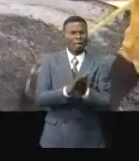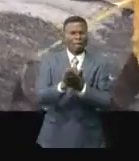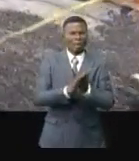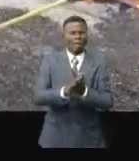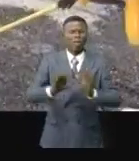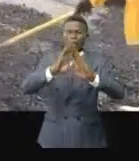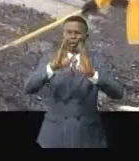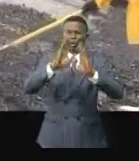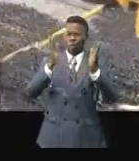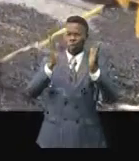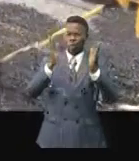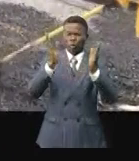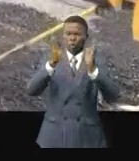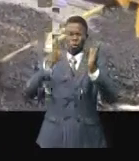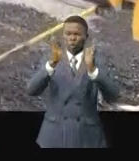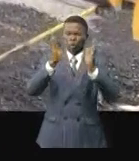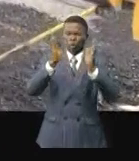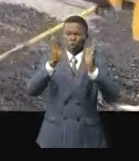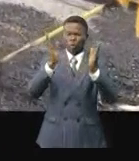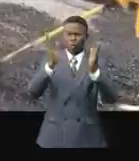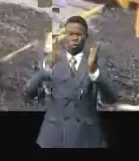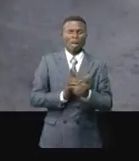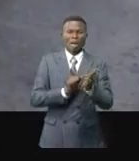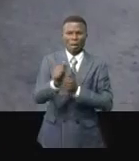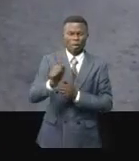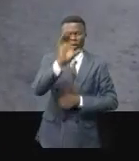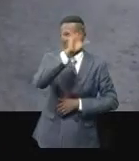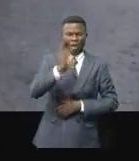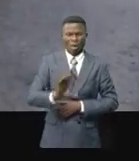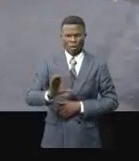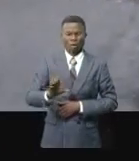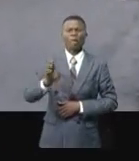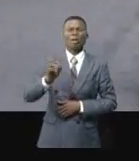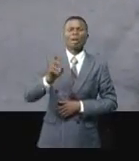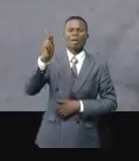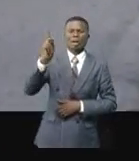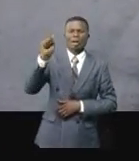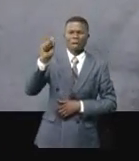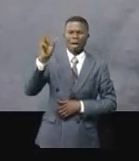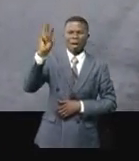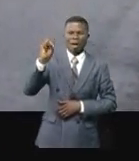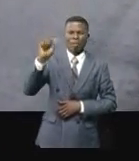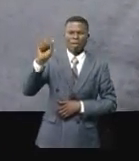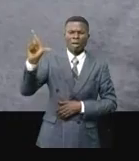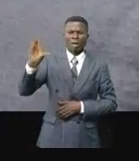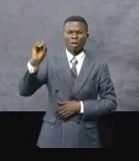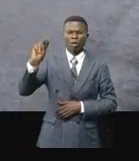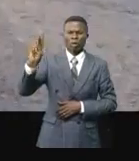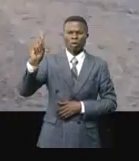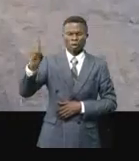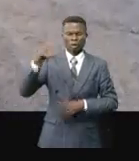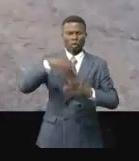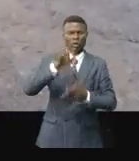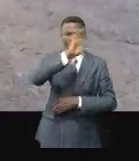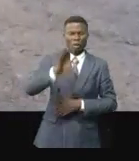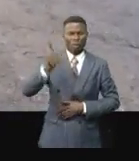l'ensemble de cette artère sur la Katouba, par les communes de Kenya et de Kamalondo, jusqu'à l'avenue Femme Katangaise dans la commune de Lubumbashi.